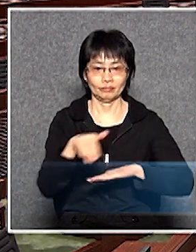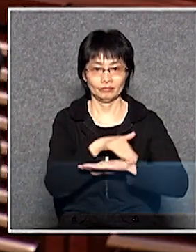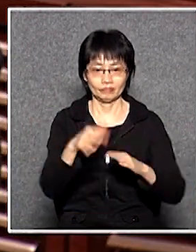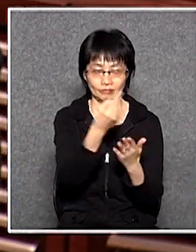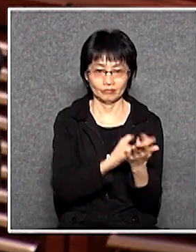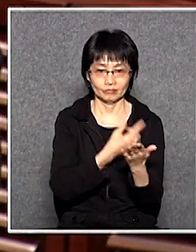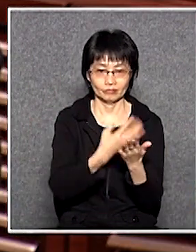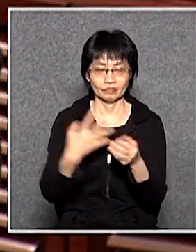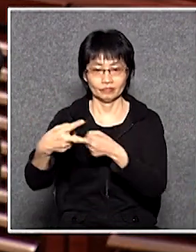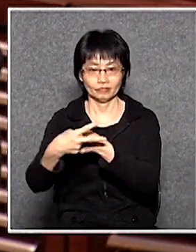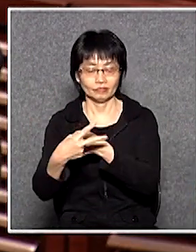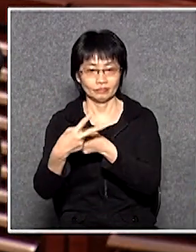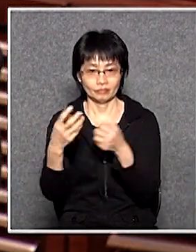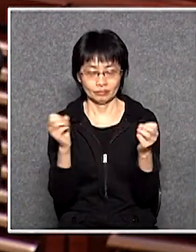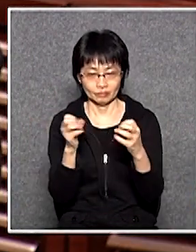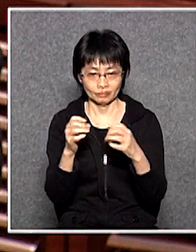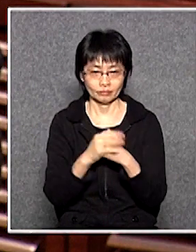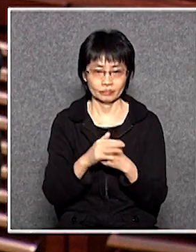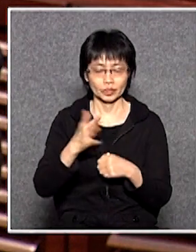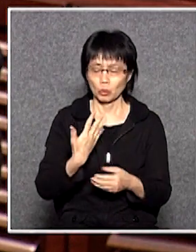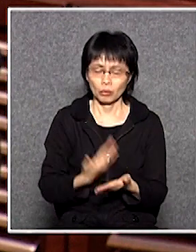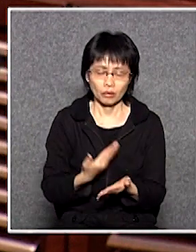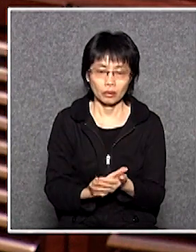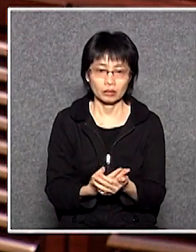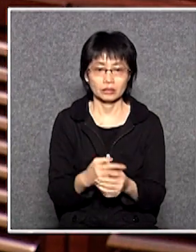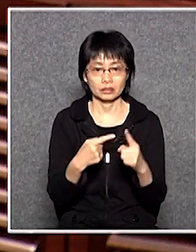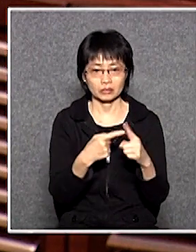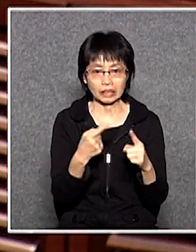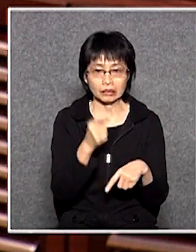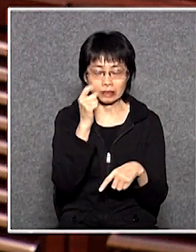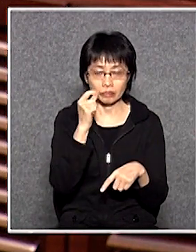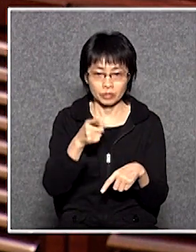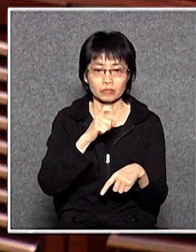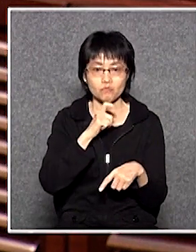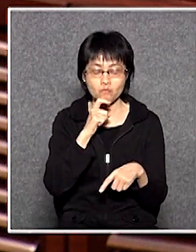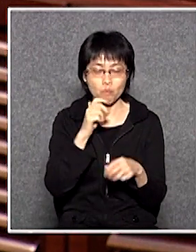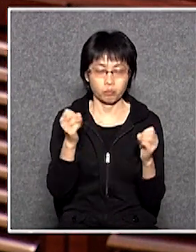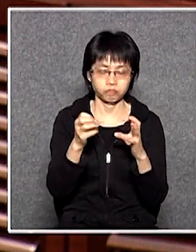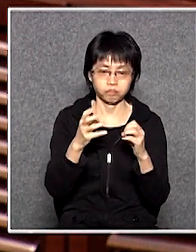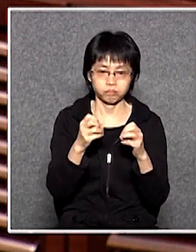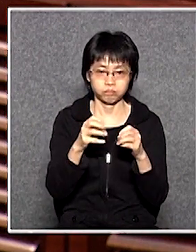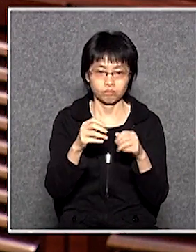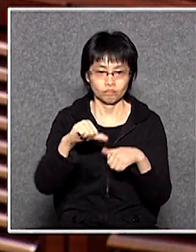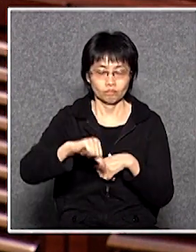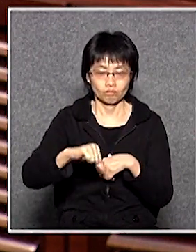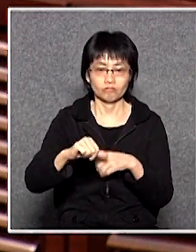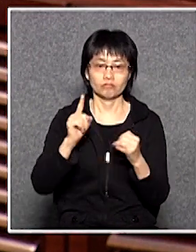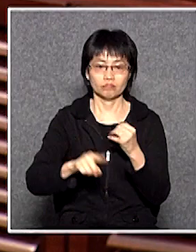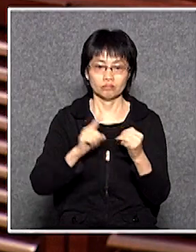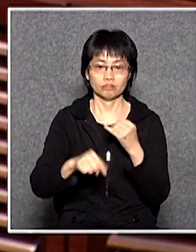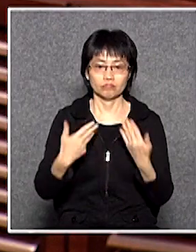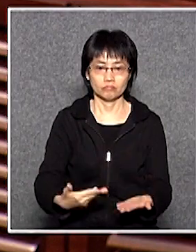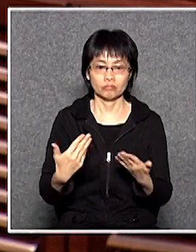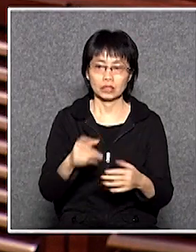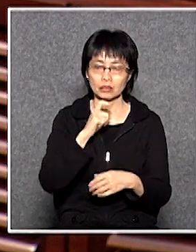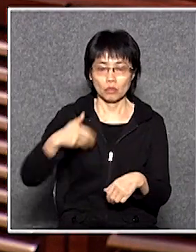即係真係好可惜咧，因為有人啊故意搞流會咧，而令到我哋咧呢一項嘅辯論時間咧白白誤見咗